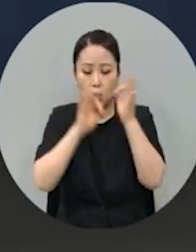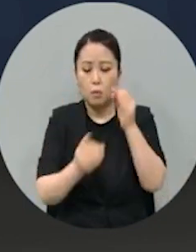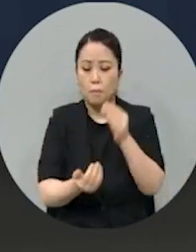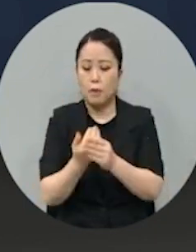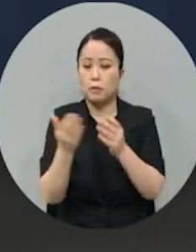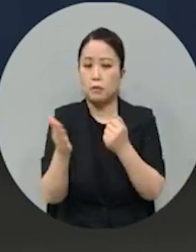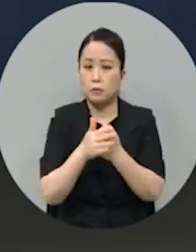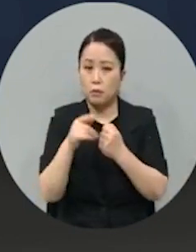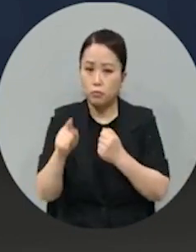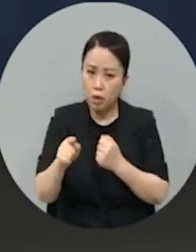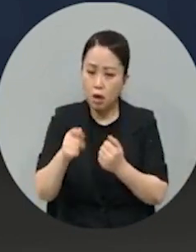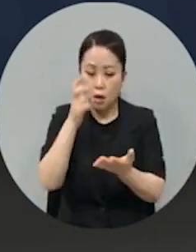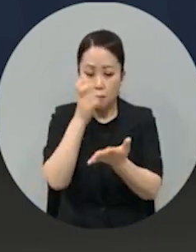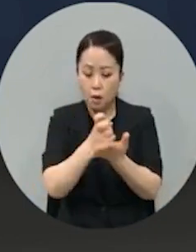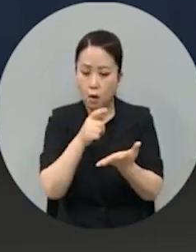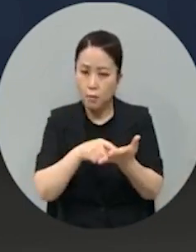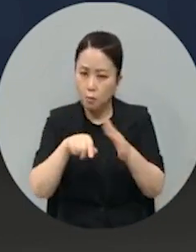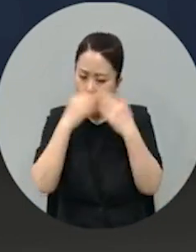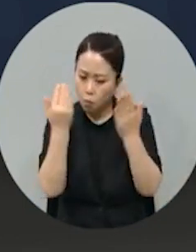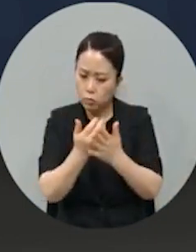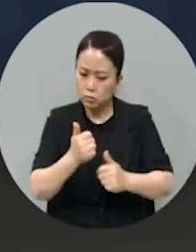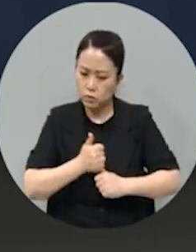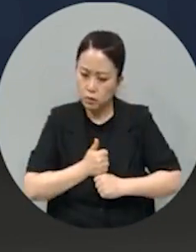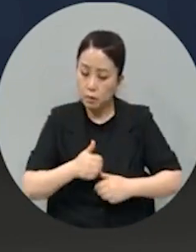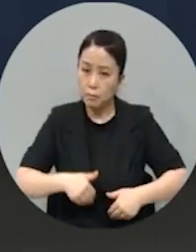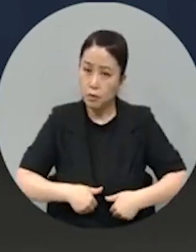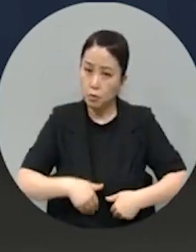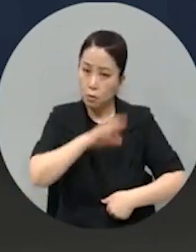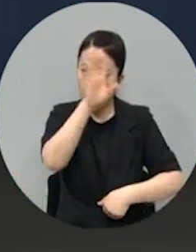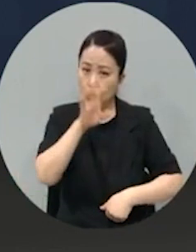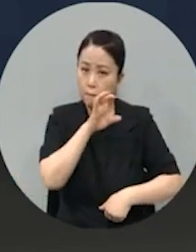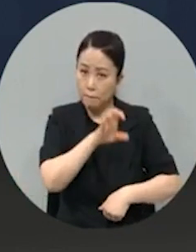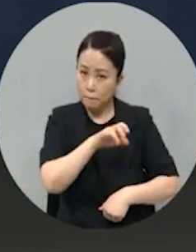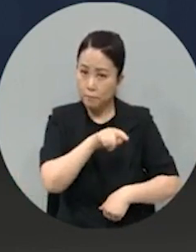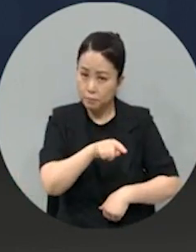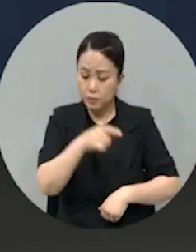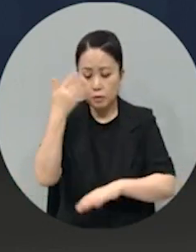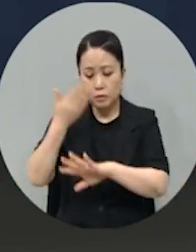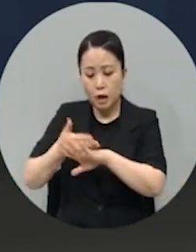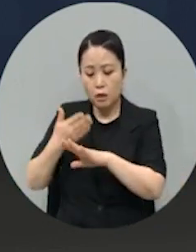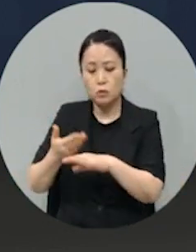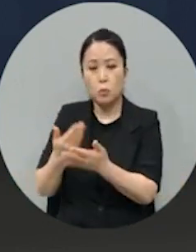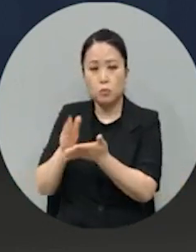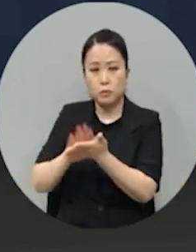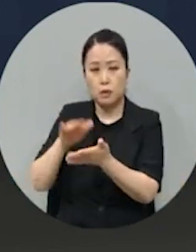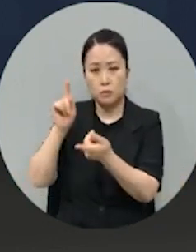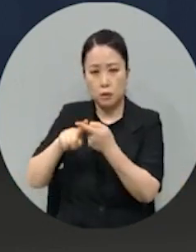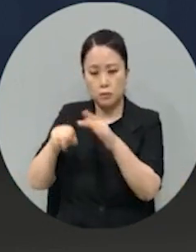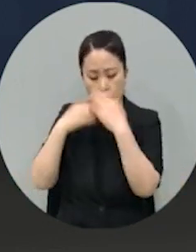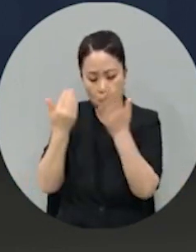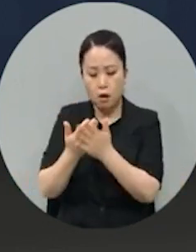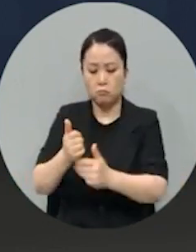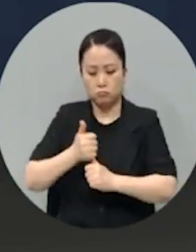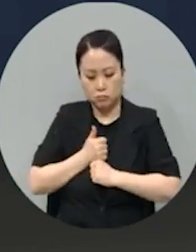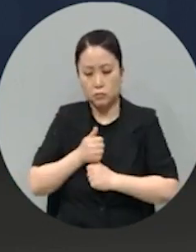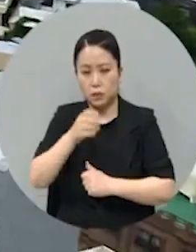모든 사항을 이행해야 하는지 의문이 든다며 나머지 공사 부분에 대해선 법의 요구사항을 모두 지켰다고